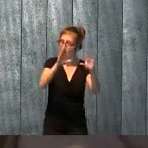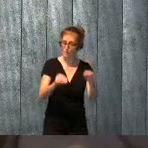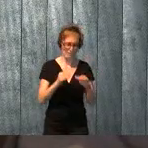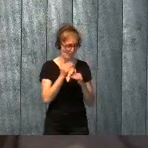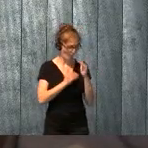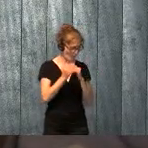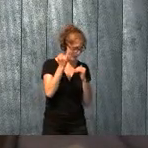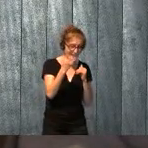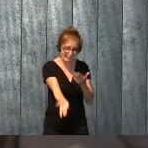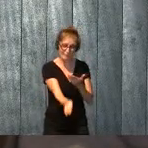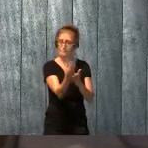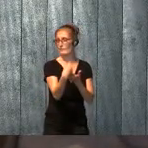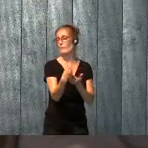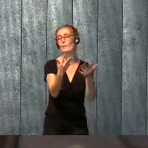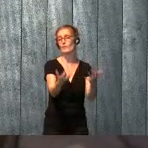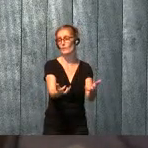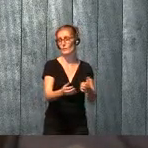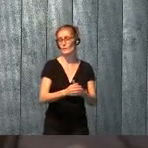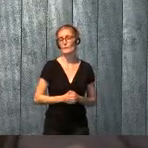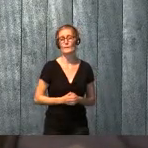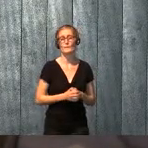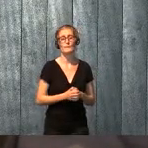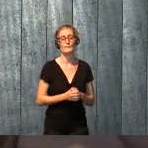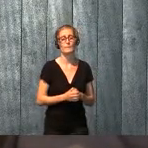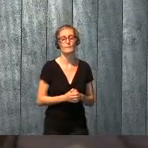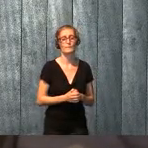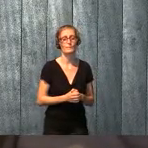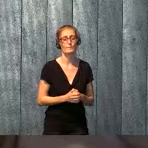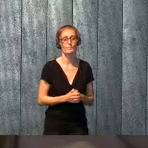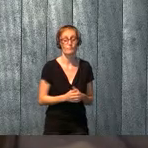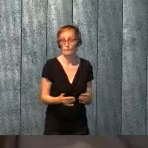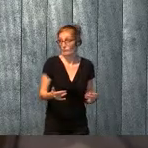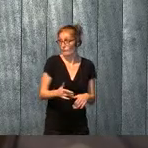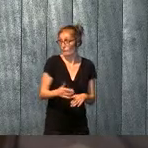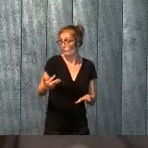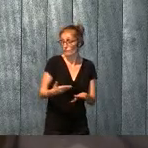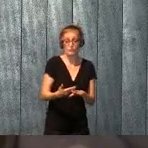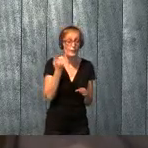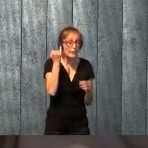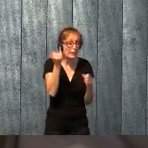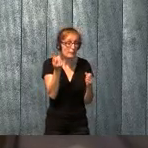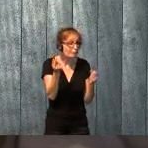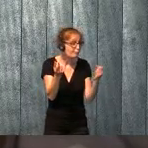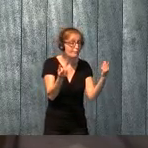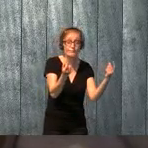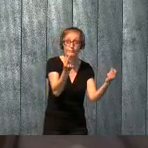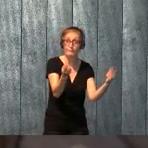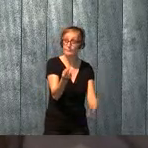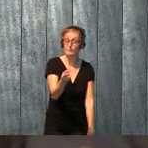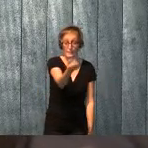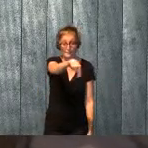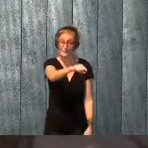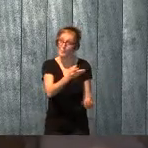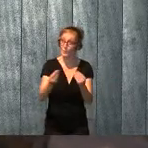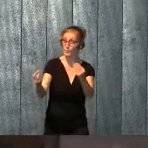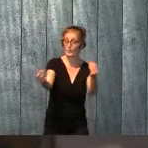большие предложения, которые были даны жителями в составе развития территории, как не только комфортной городской среды, но